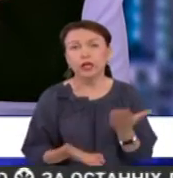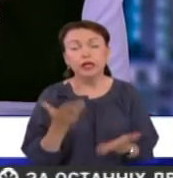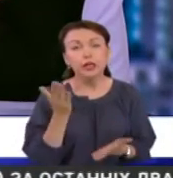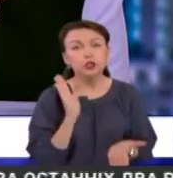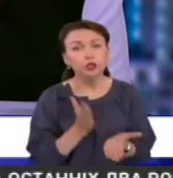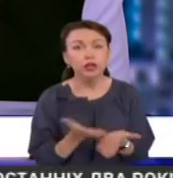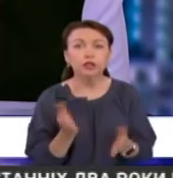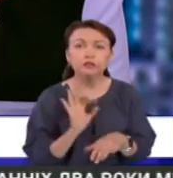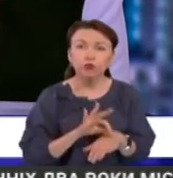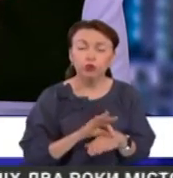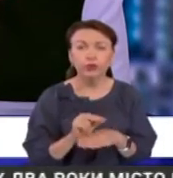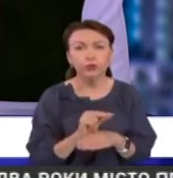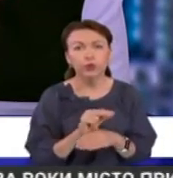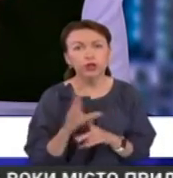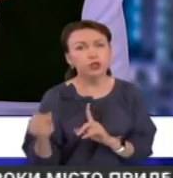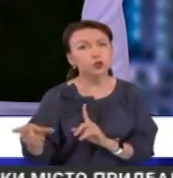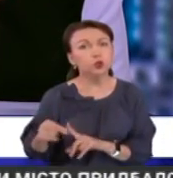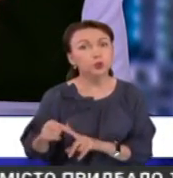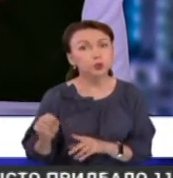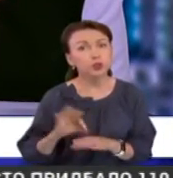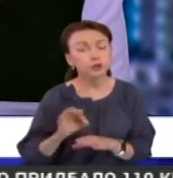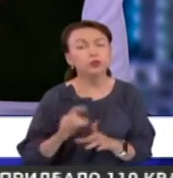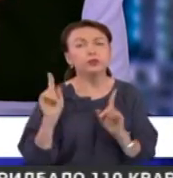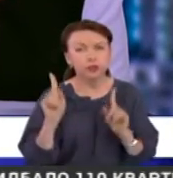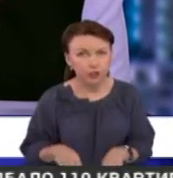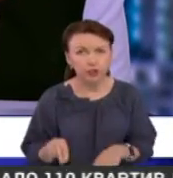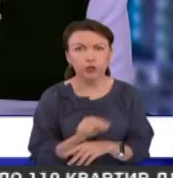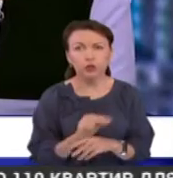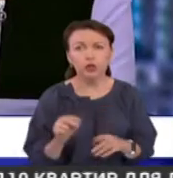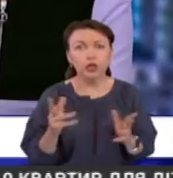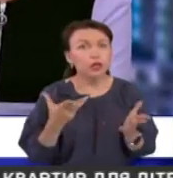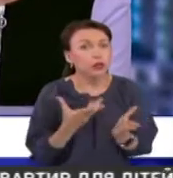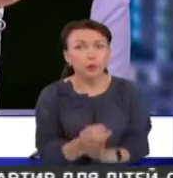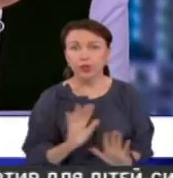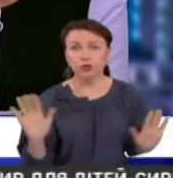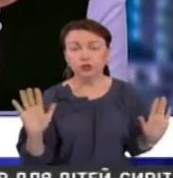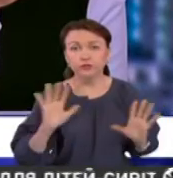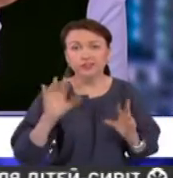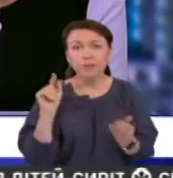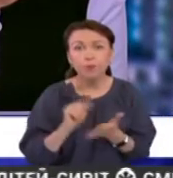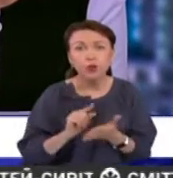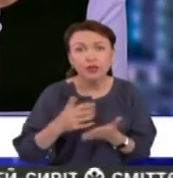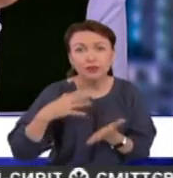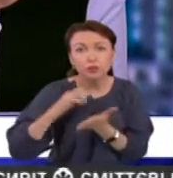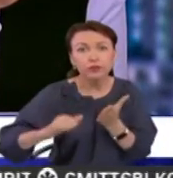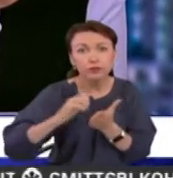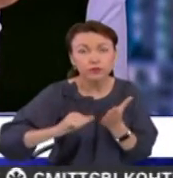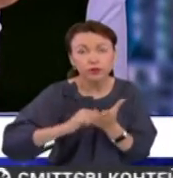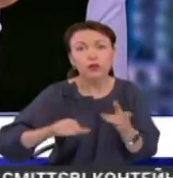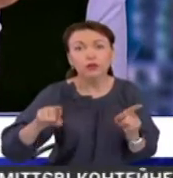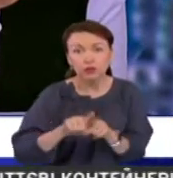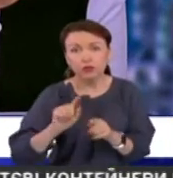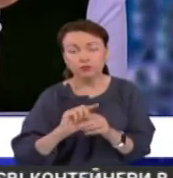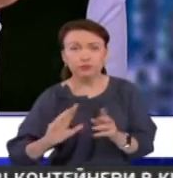певна хвороба, її лікують, якщо є супутня хвороба, її теж лікують. Тобто, і ти за це не сплачуєш, це все сплачено з податків, і так воно було